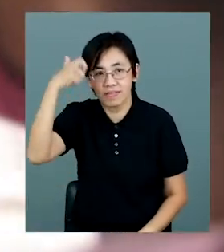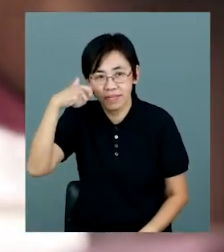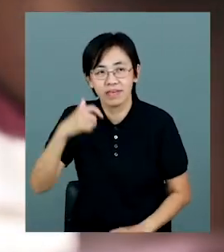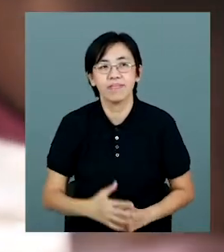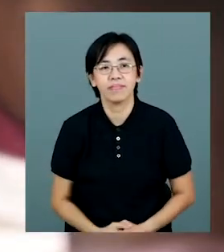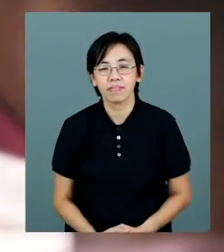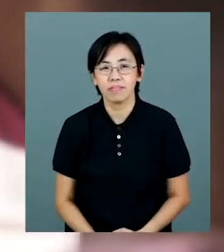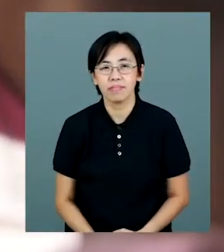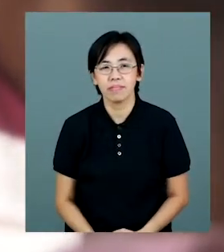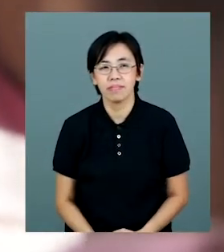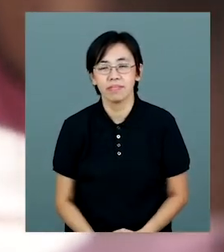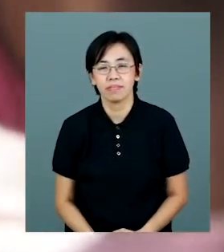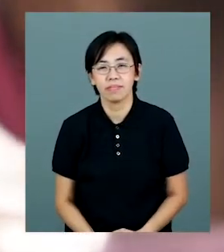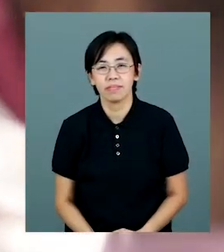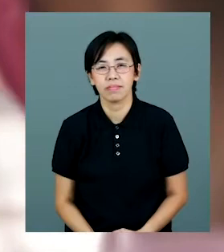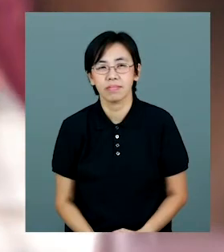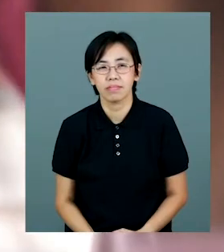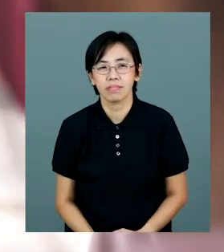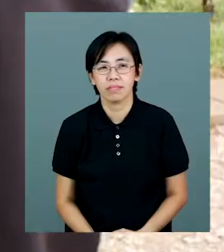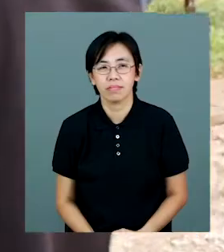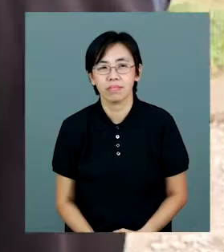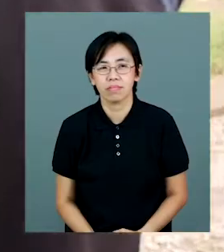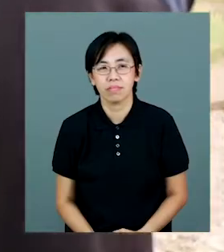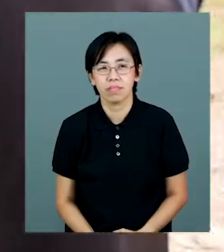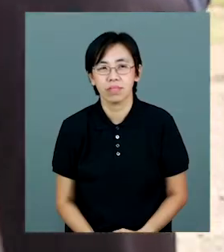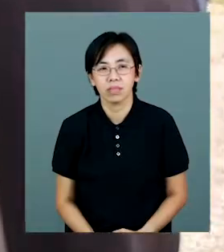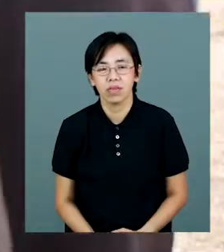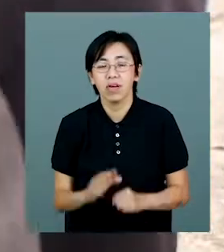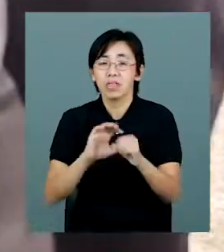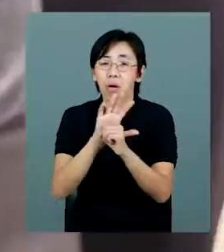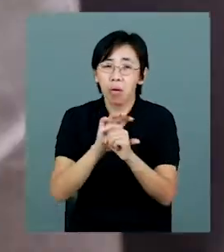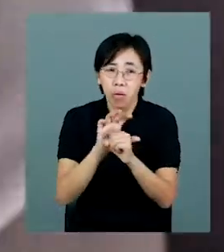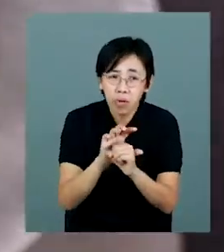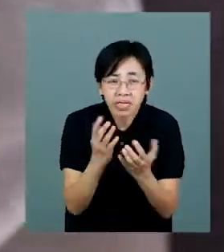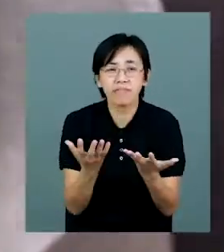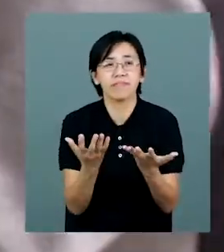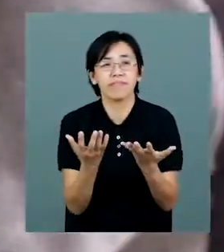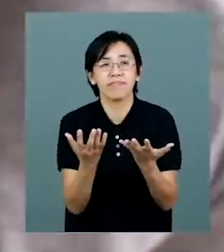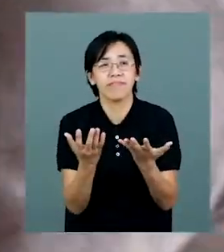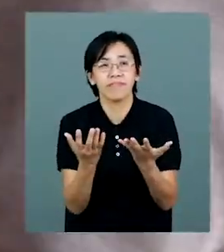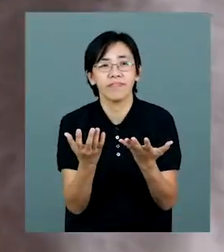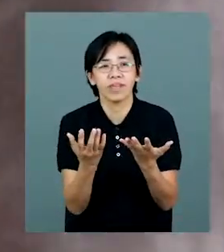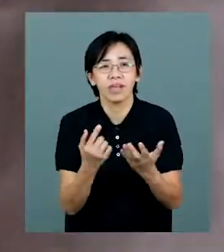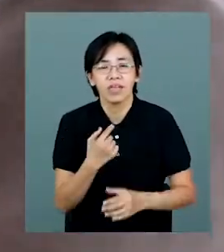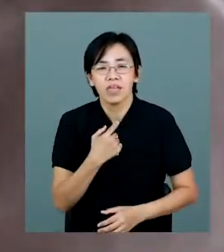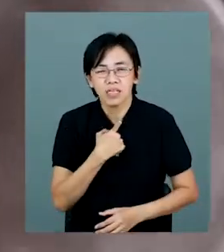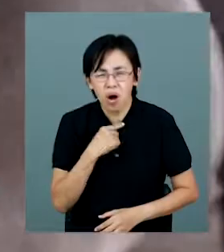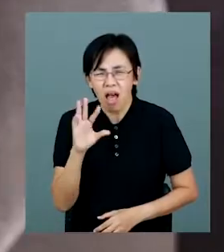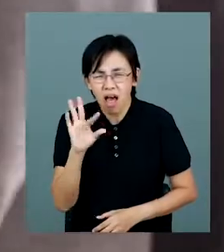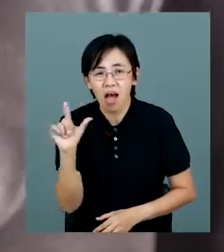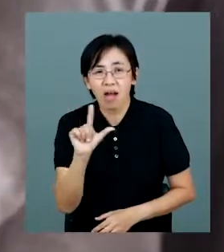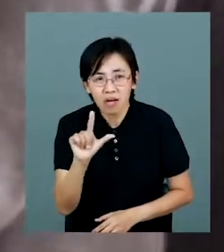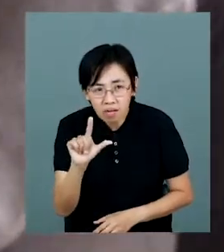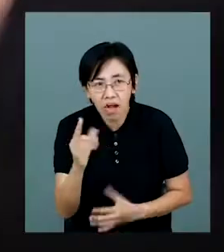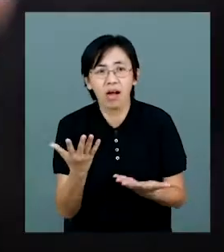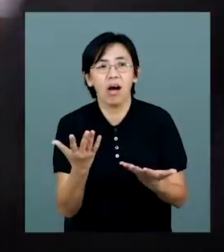ชื่อตะเลวเลยตัวก็เลยมาชิวๆแล้ว บิ๊กคำเรื่องพวกนี้เนาะไม่ว่าจะเป็นโควิด19เนาะ